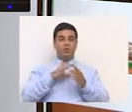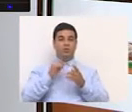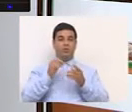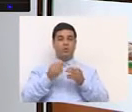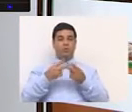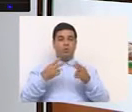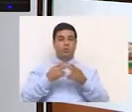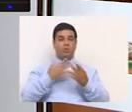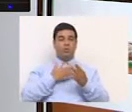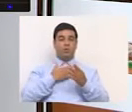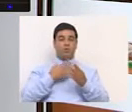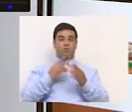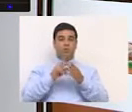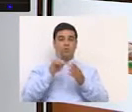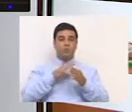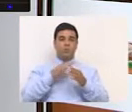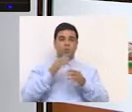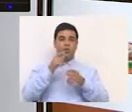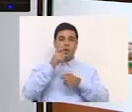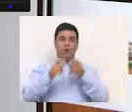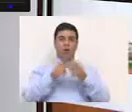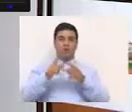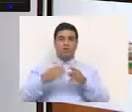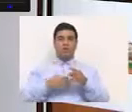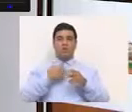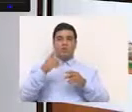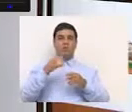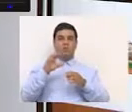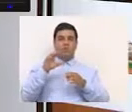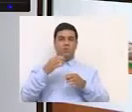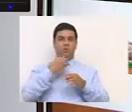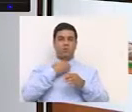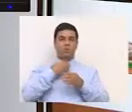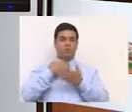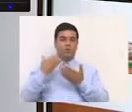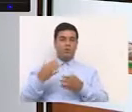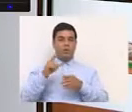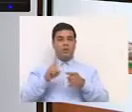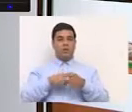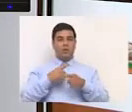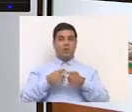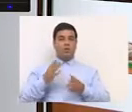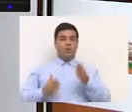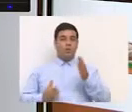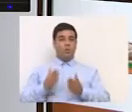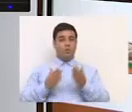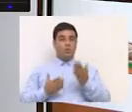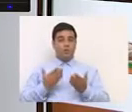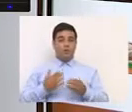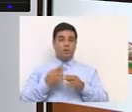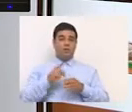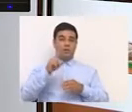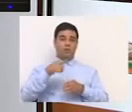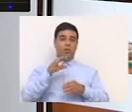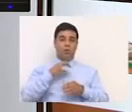и требовали у нас выкуп. Или появлялись страшные монстры. Или роботы